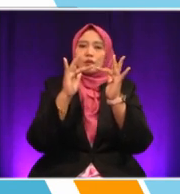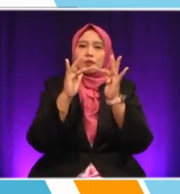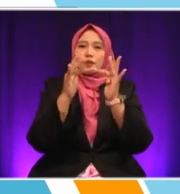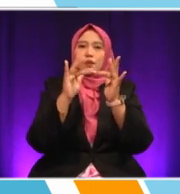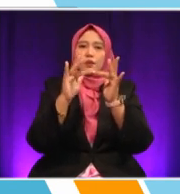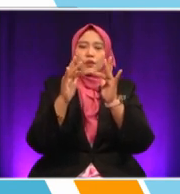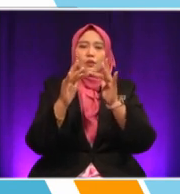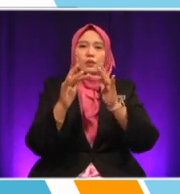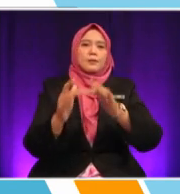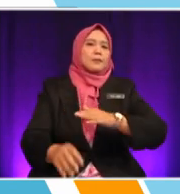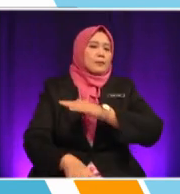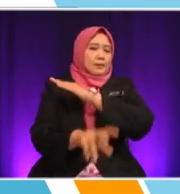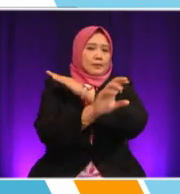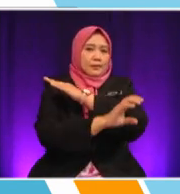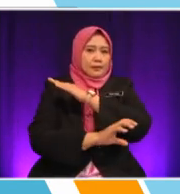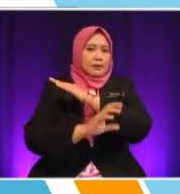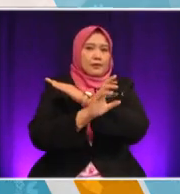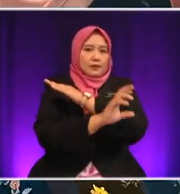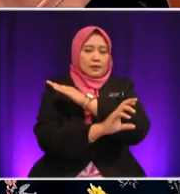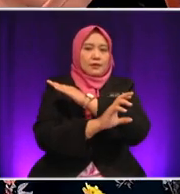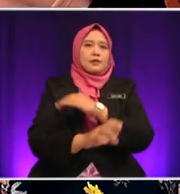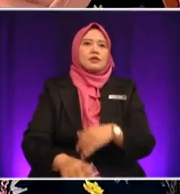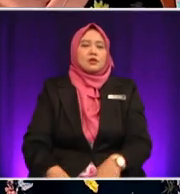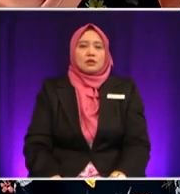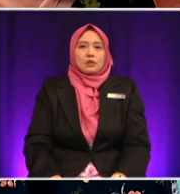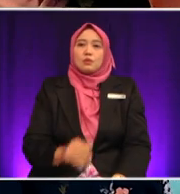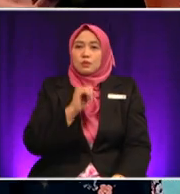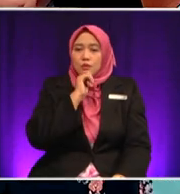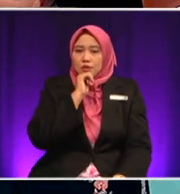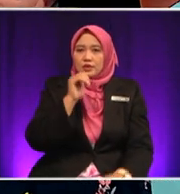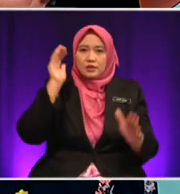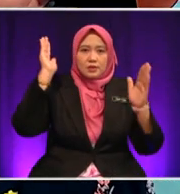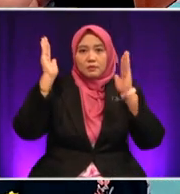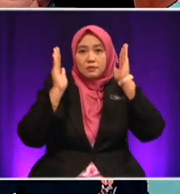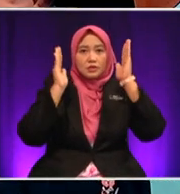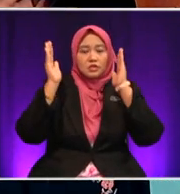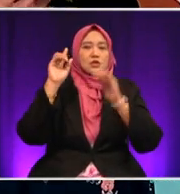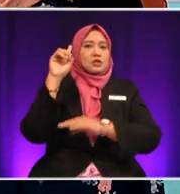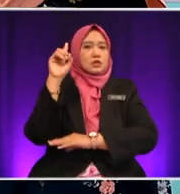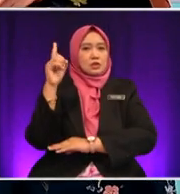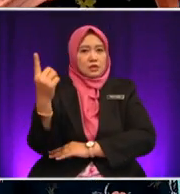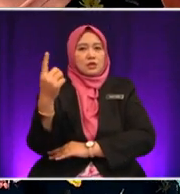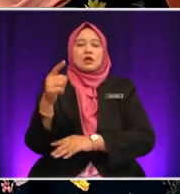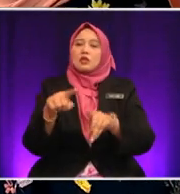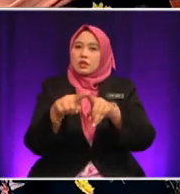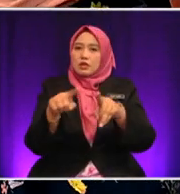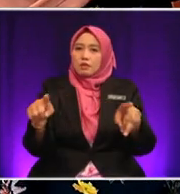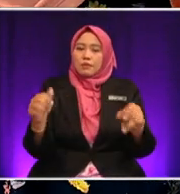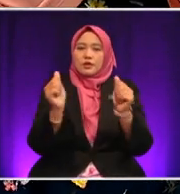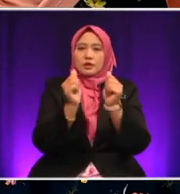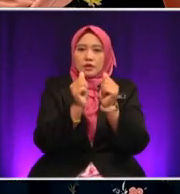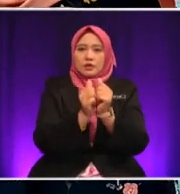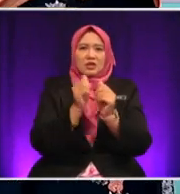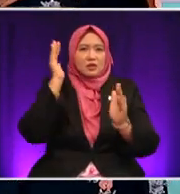kita tahu tentang undang-undang cyber negara Indonesia tetapi kita juga akan ambil tahu mengenai negara-negara yang besar